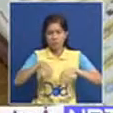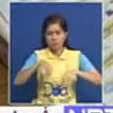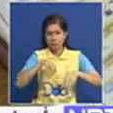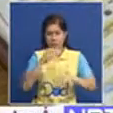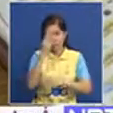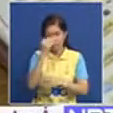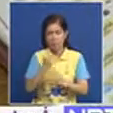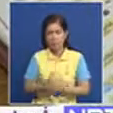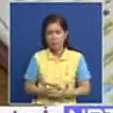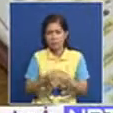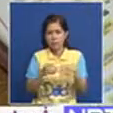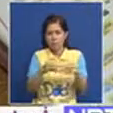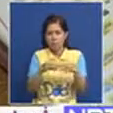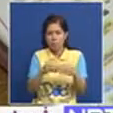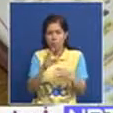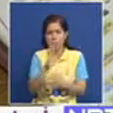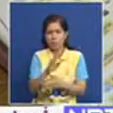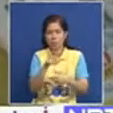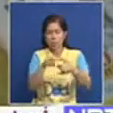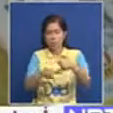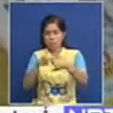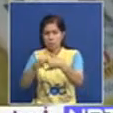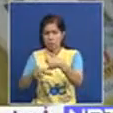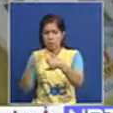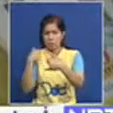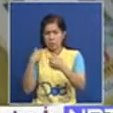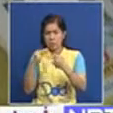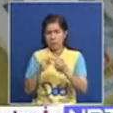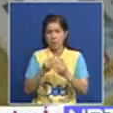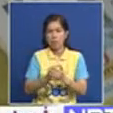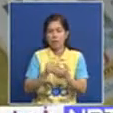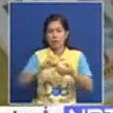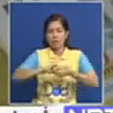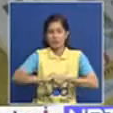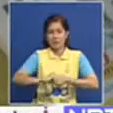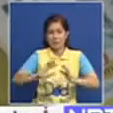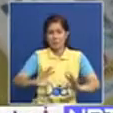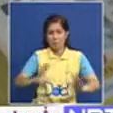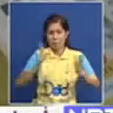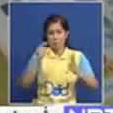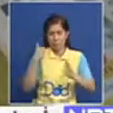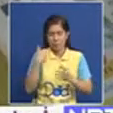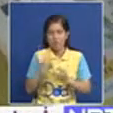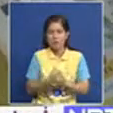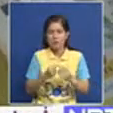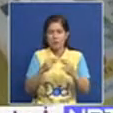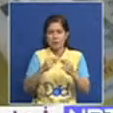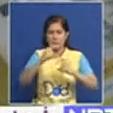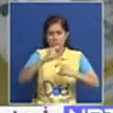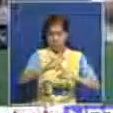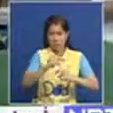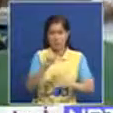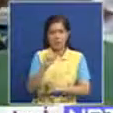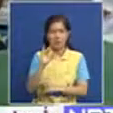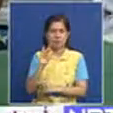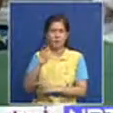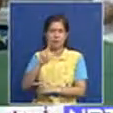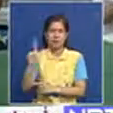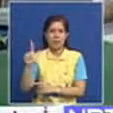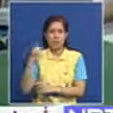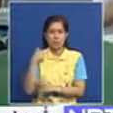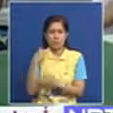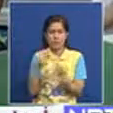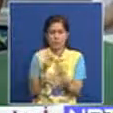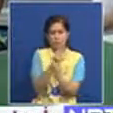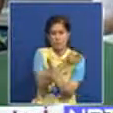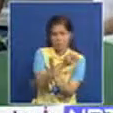ต้าของนิติบุคคลหมดสัญญาซึ่งจะเป็นการจัดสรรผ่านตัวแทน27ล้านคู่ฉบับผ่านการซื้อและจองล่วงหน้า